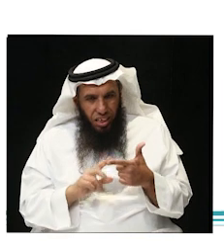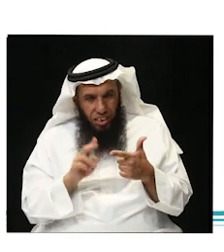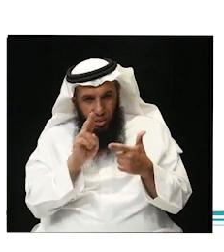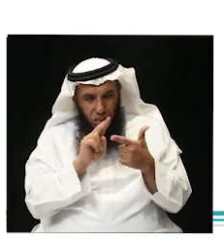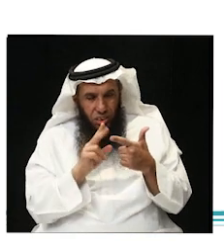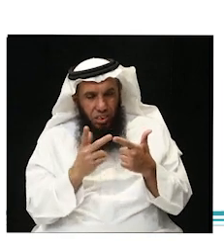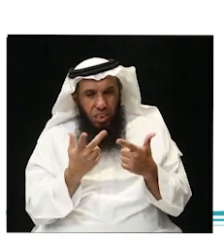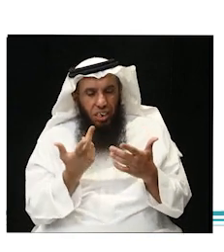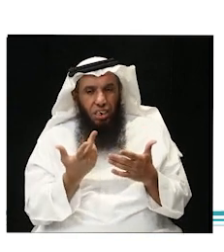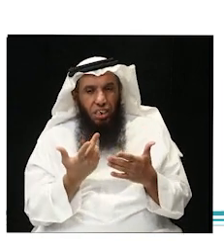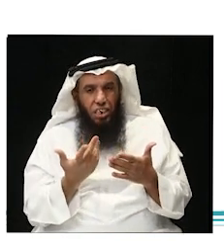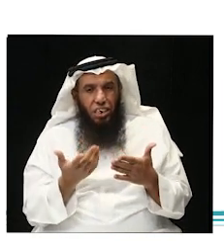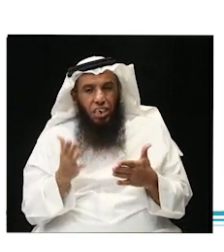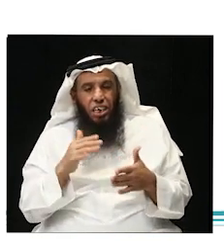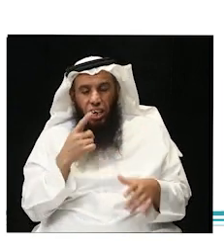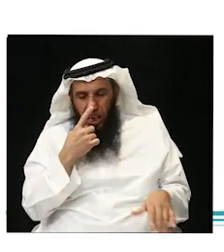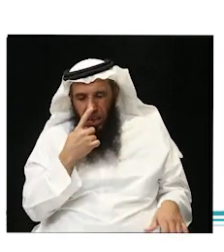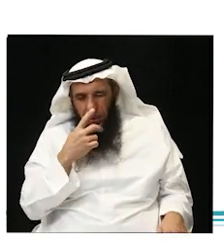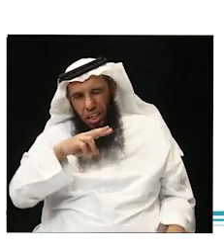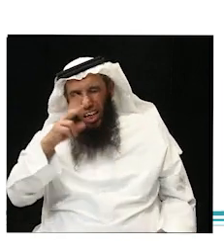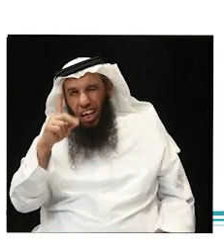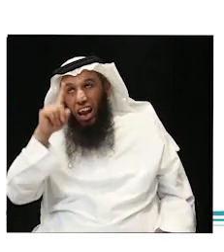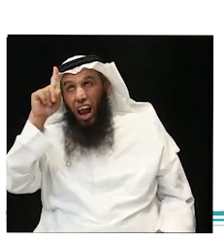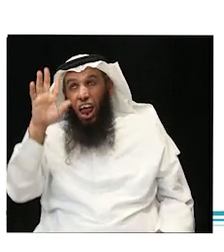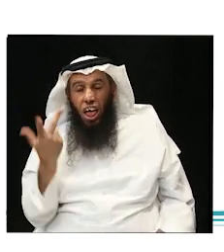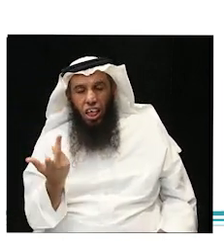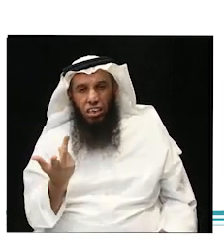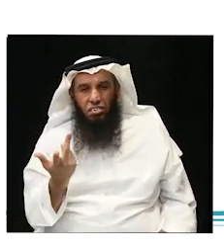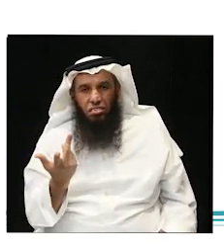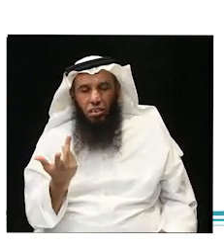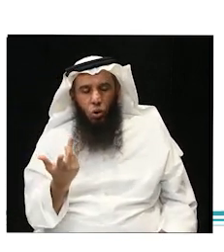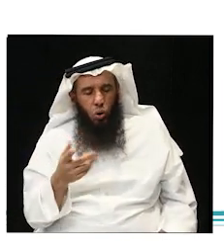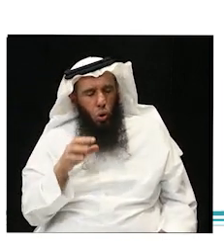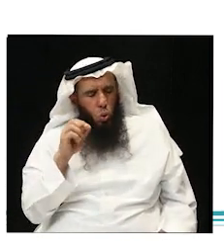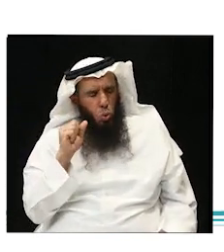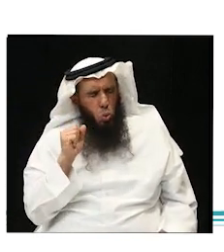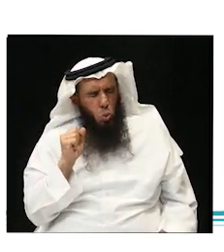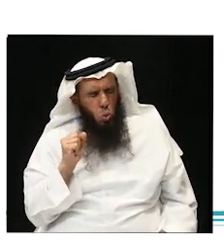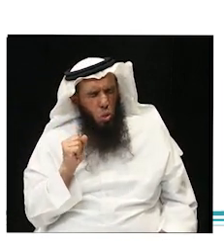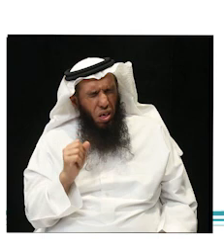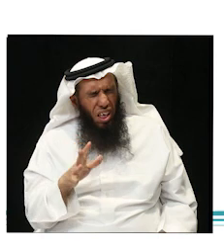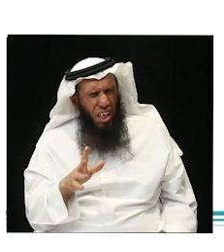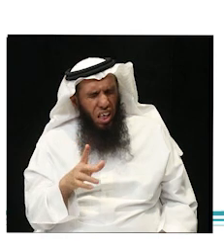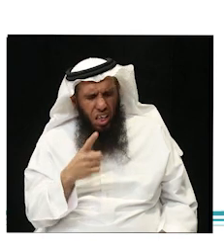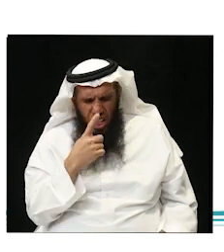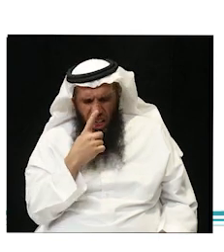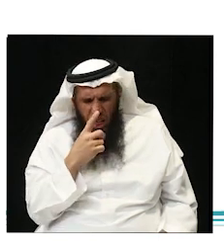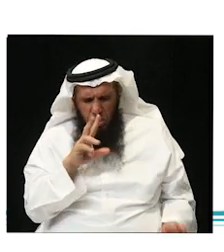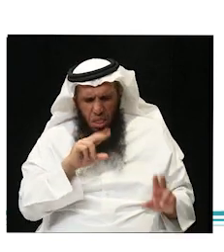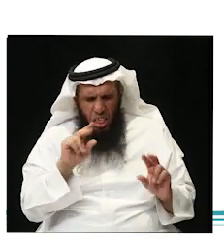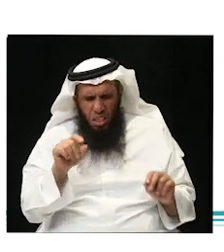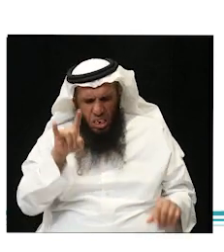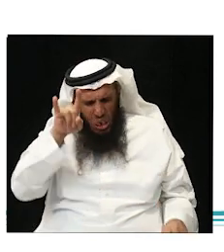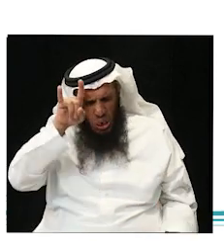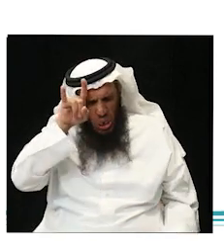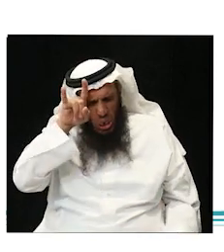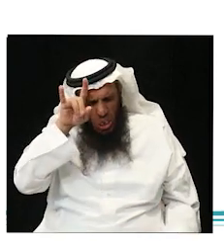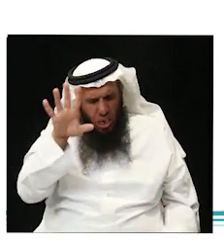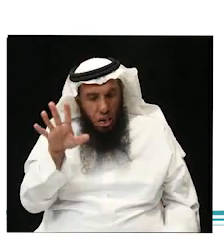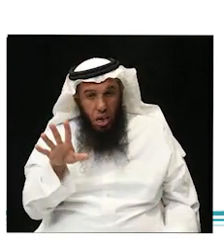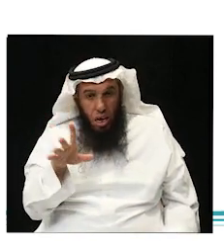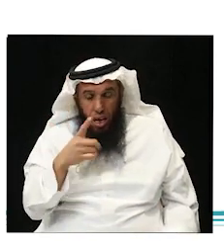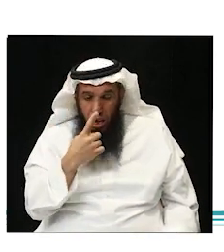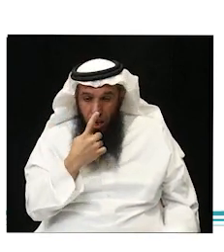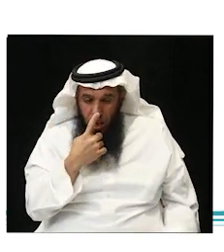الشيطان. أي شخص يعبد غير الله أو يسجد لغير الله أو يطيع غير الله سبحانه كأنه